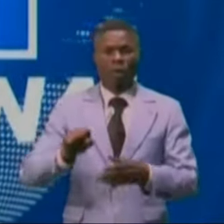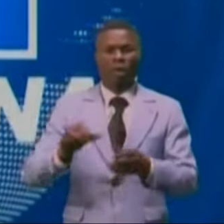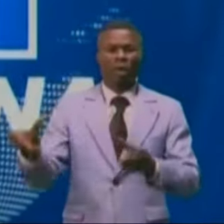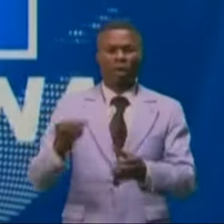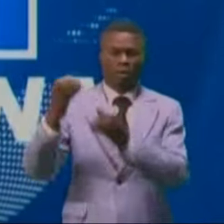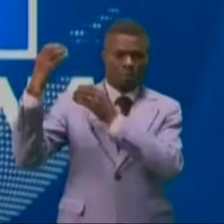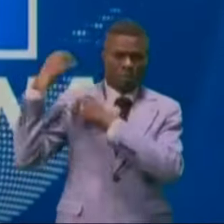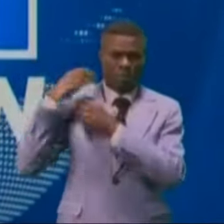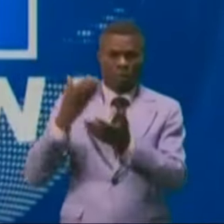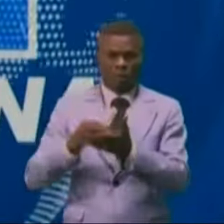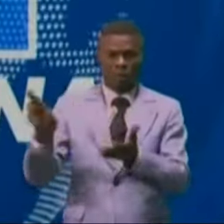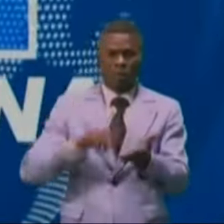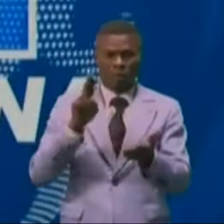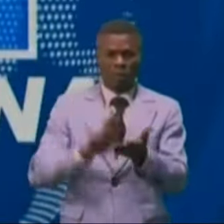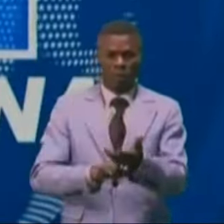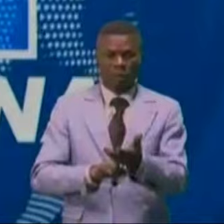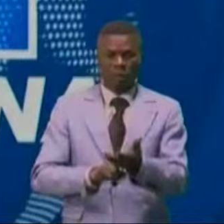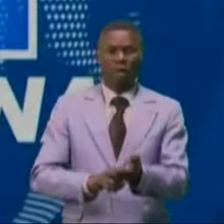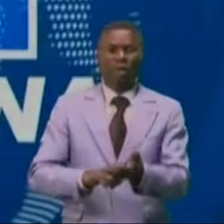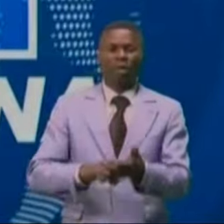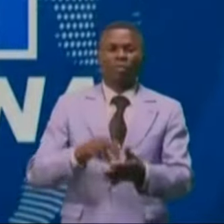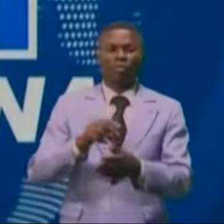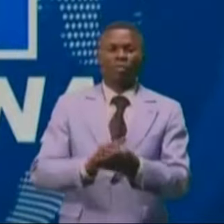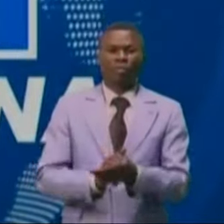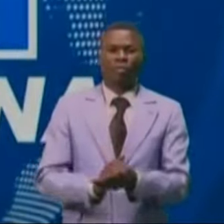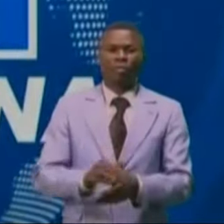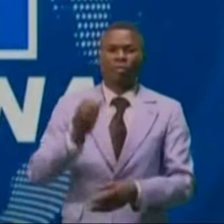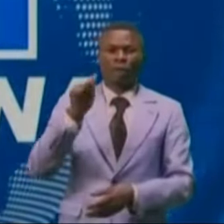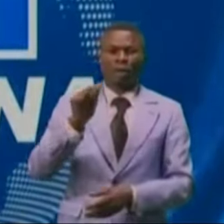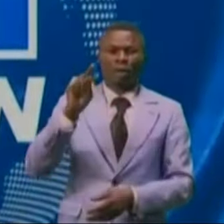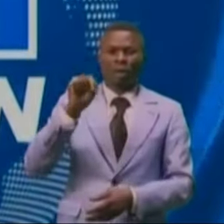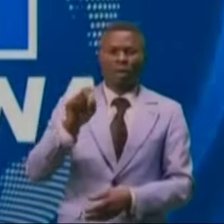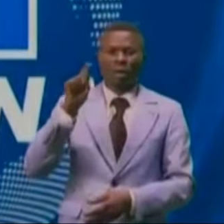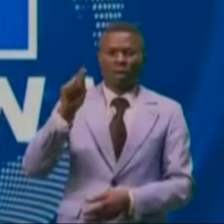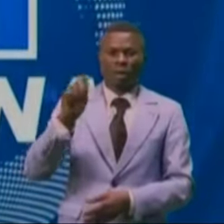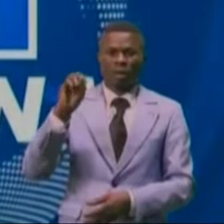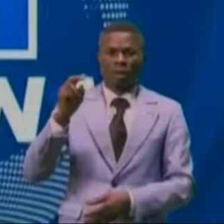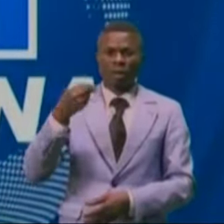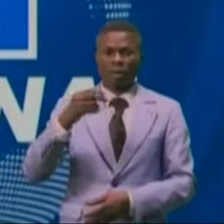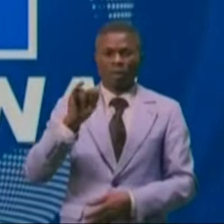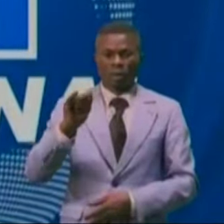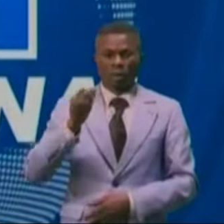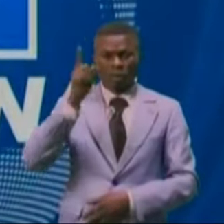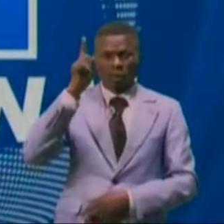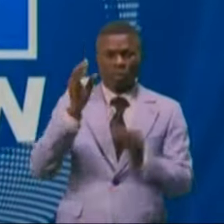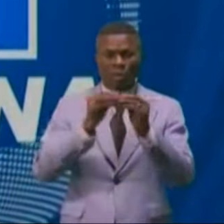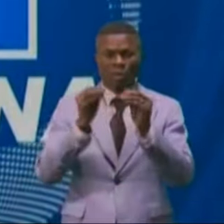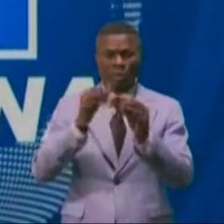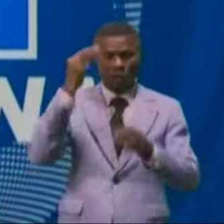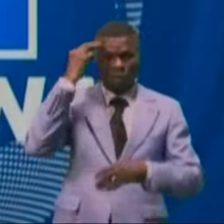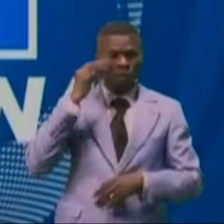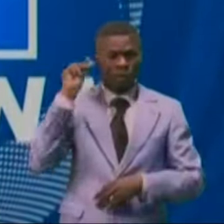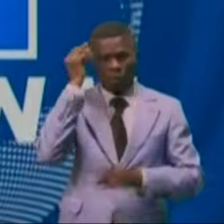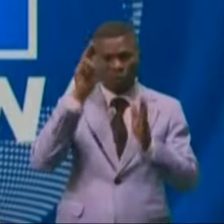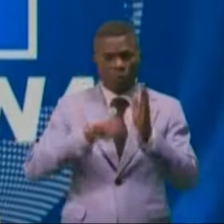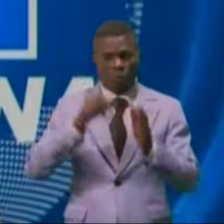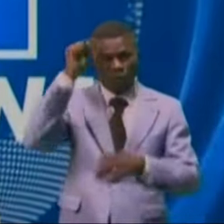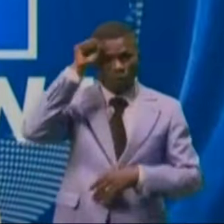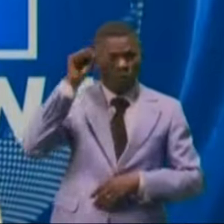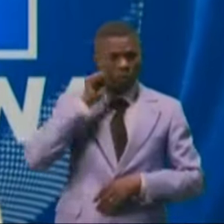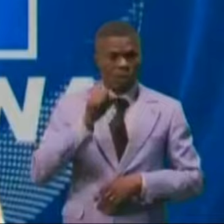charge. C'est signé Anthony Kinzo Kamole. Et le tout premier conseil des ministres du gouvernement soumis s'est